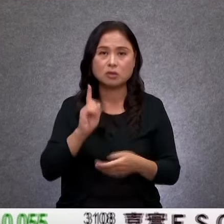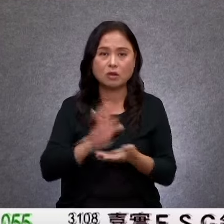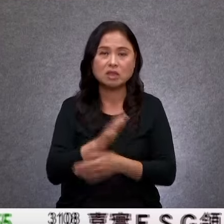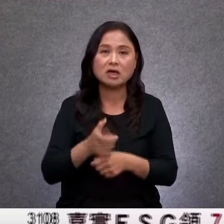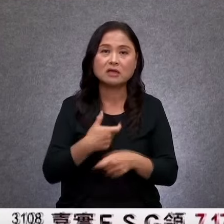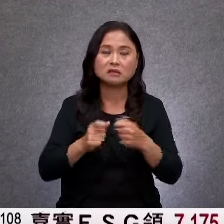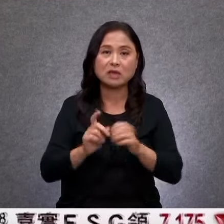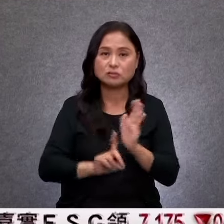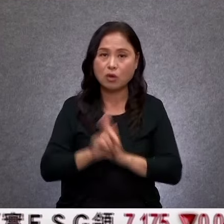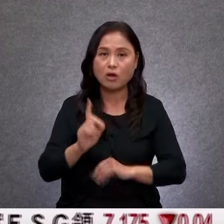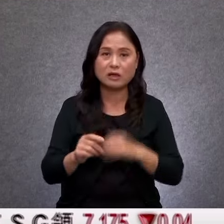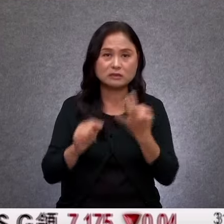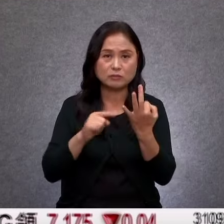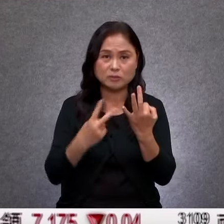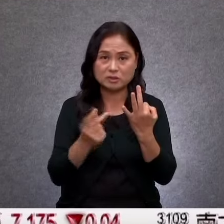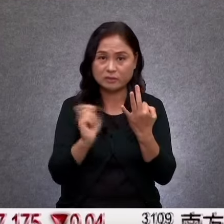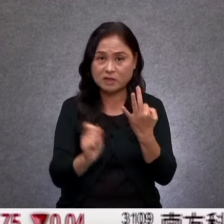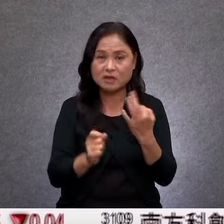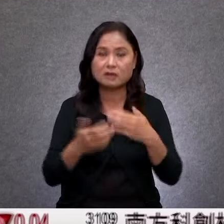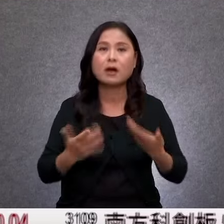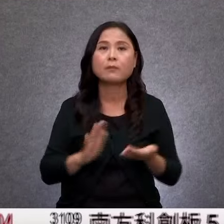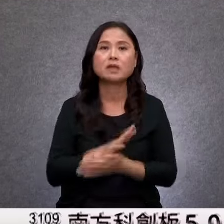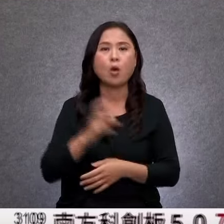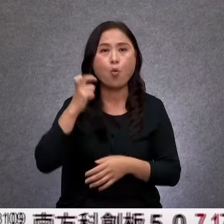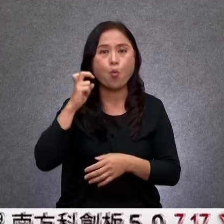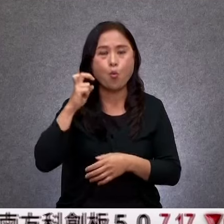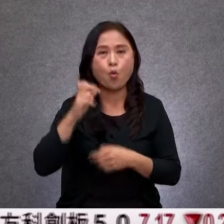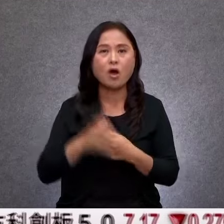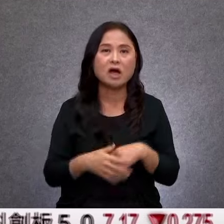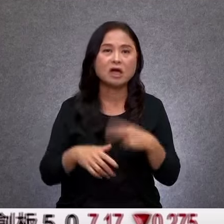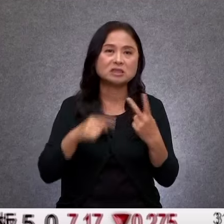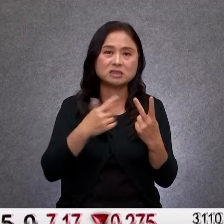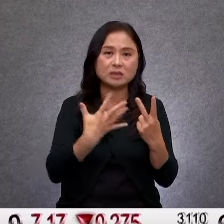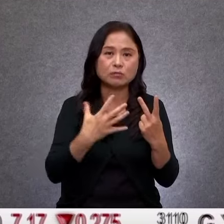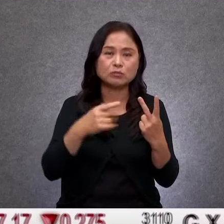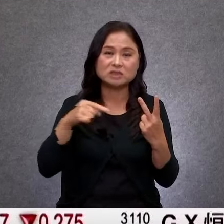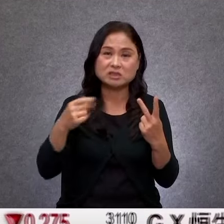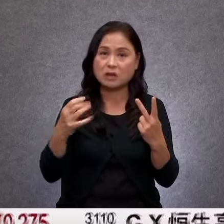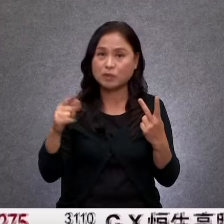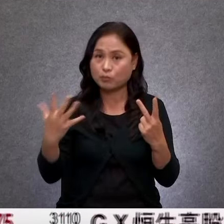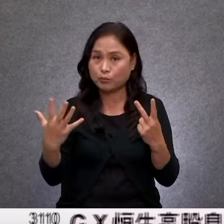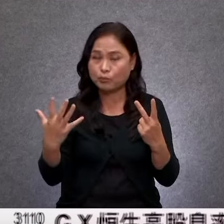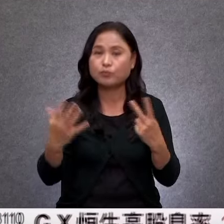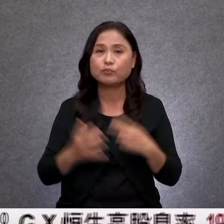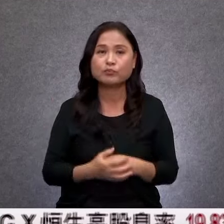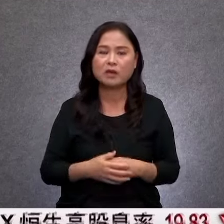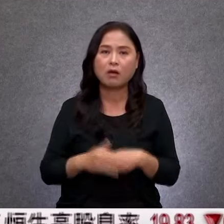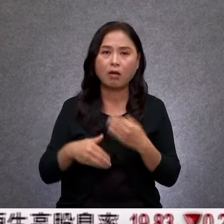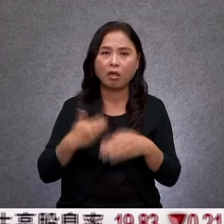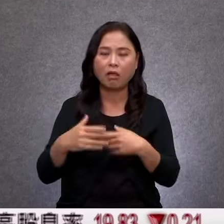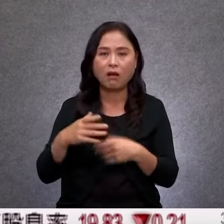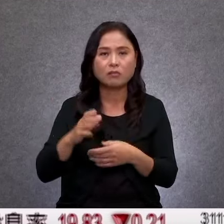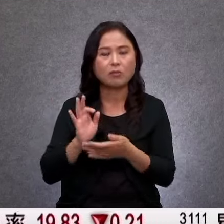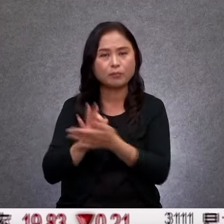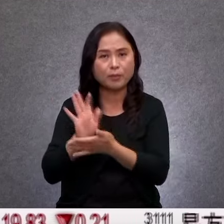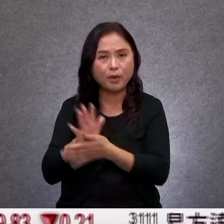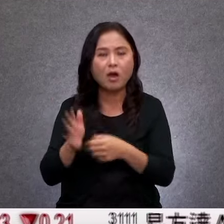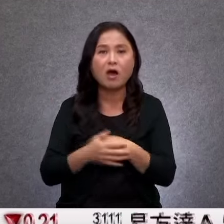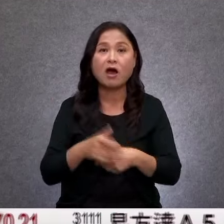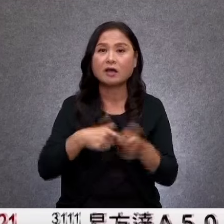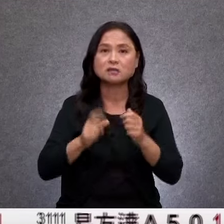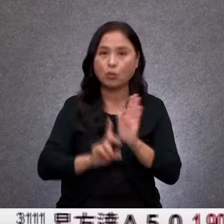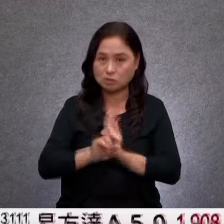嘅。舊年嘅經濟增長3.2%，今年估計2.5%至3.5%，